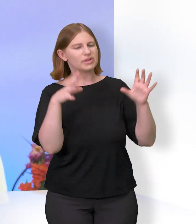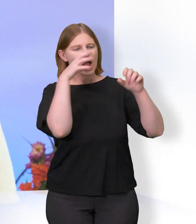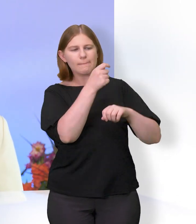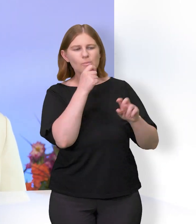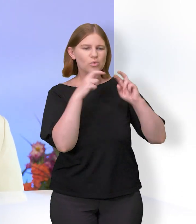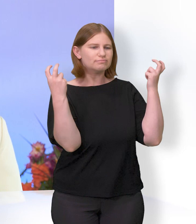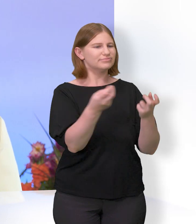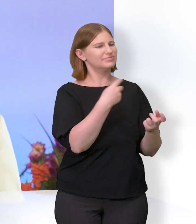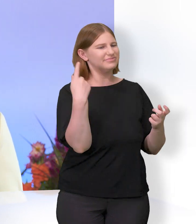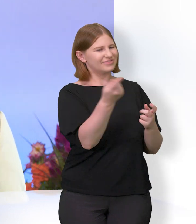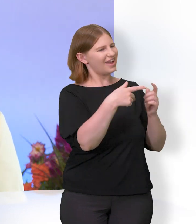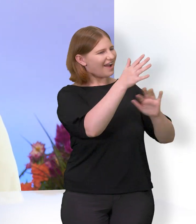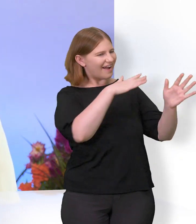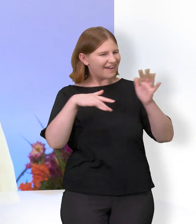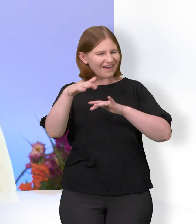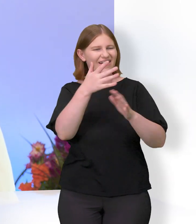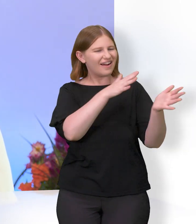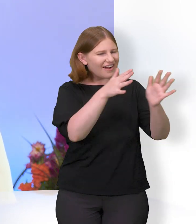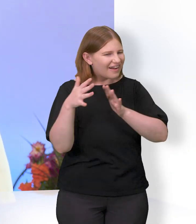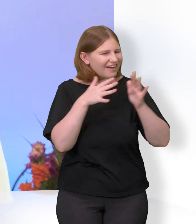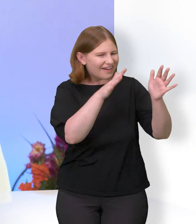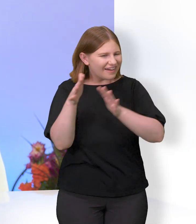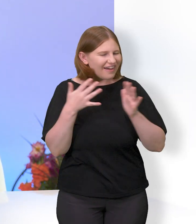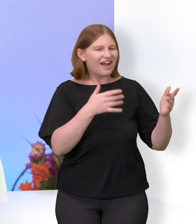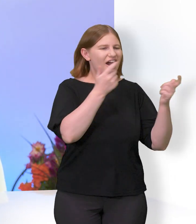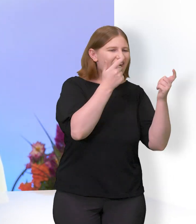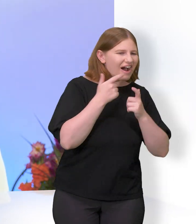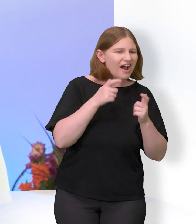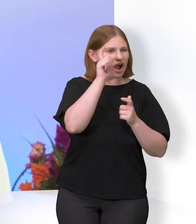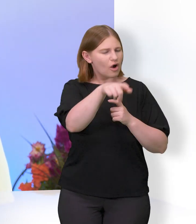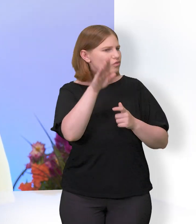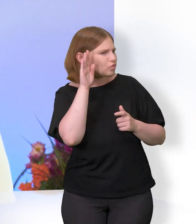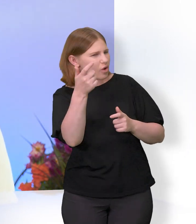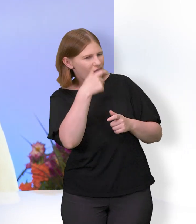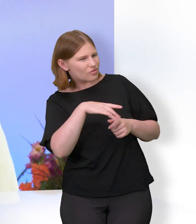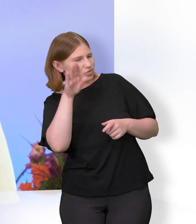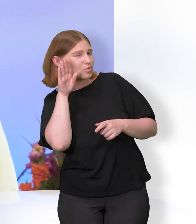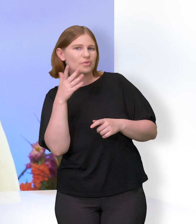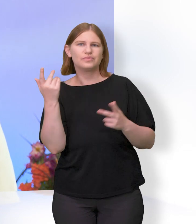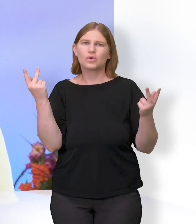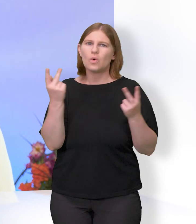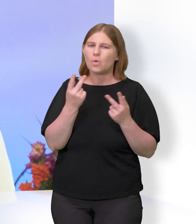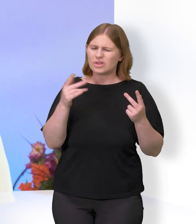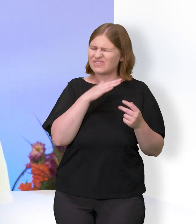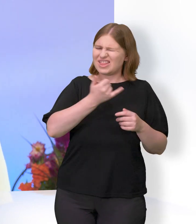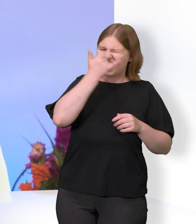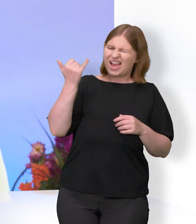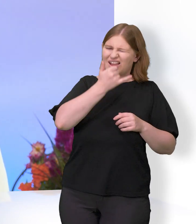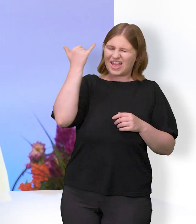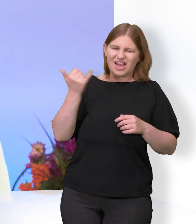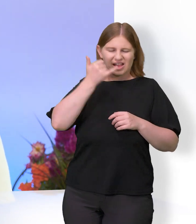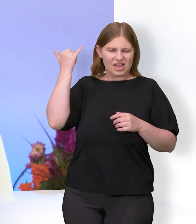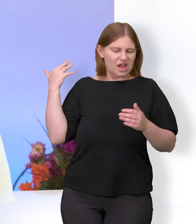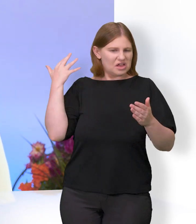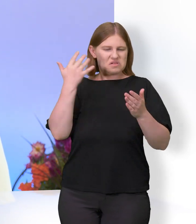sitzen, erzählen, miteinander lachen, einander zuhören. Oder wenn man nach vielen Jahren alte